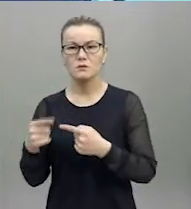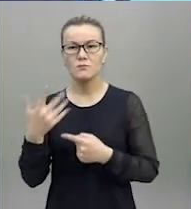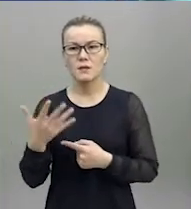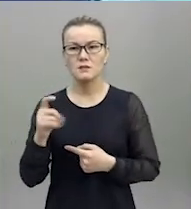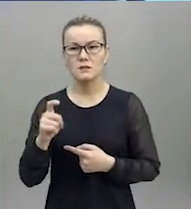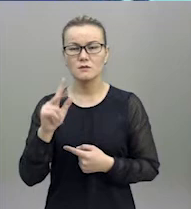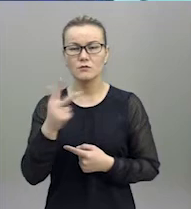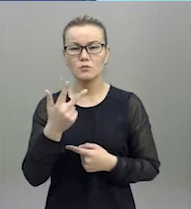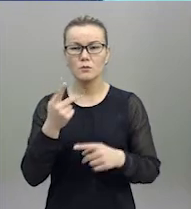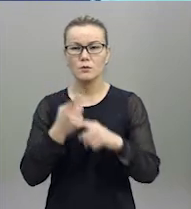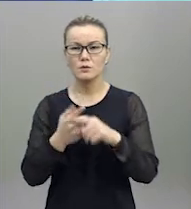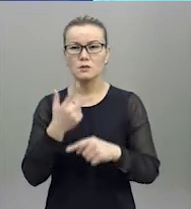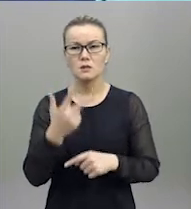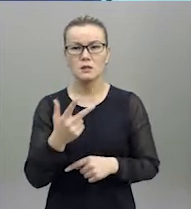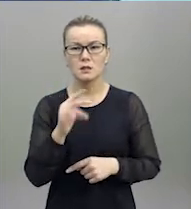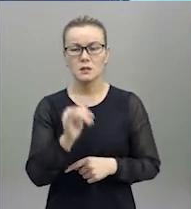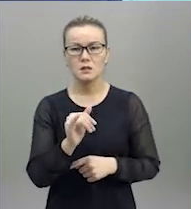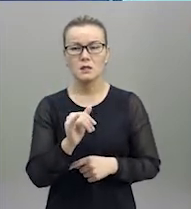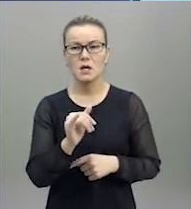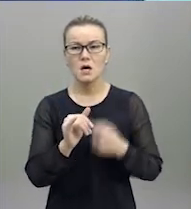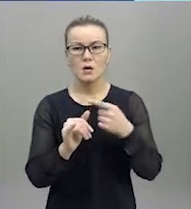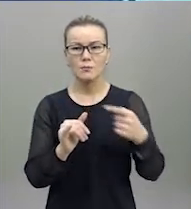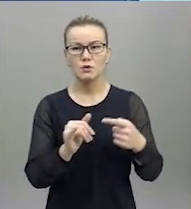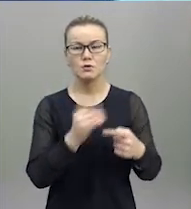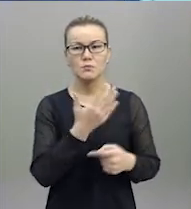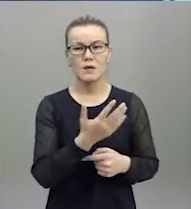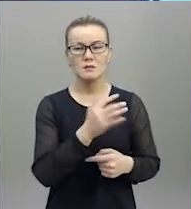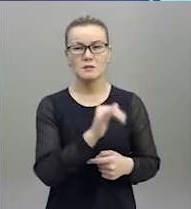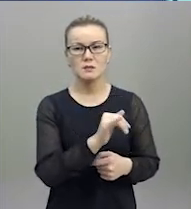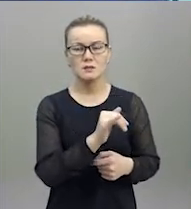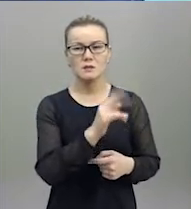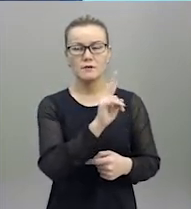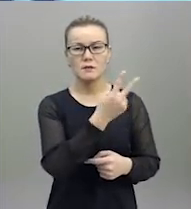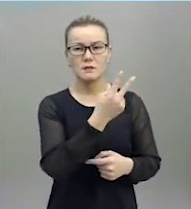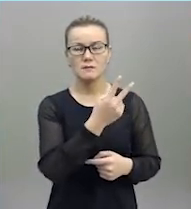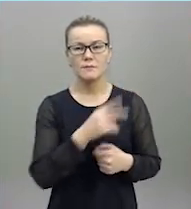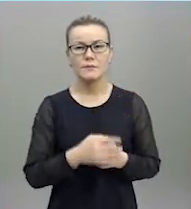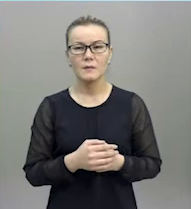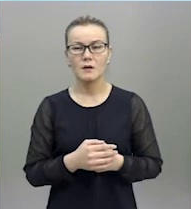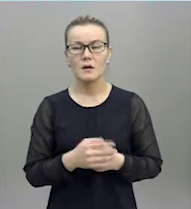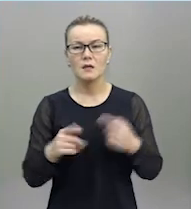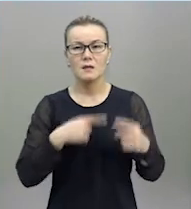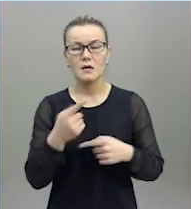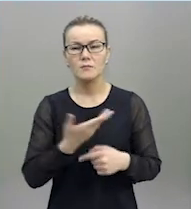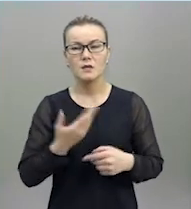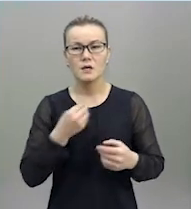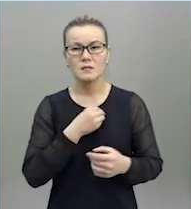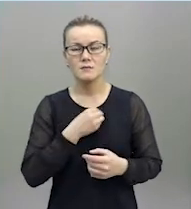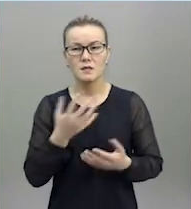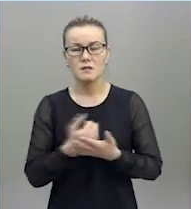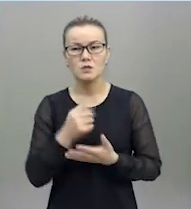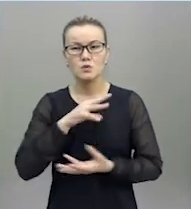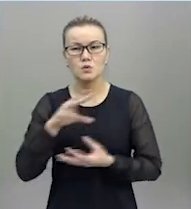плюс 3y -5 y в квадрате далее мы хотим найти сумму